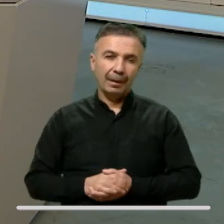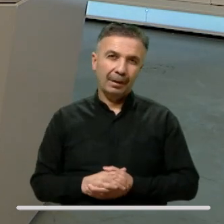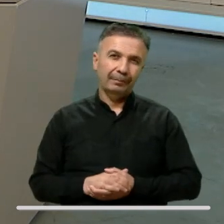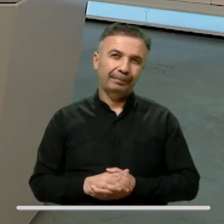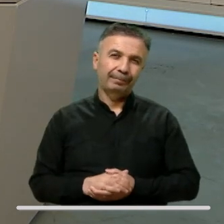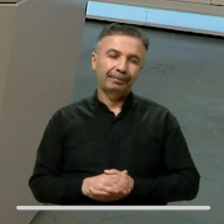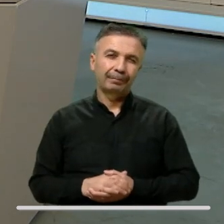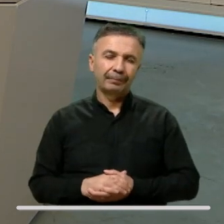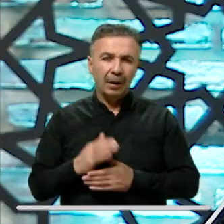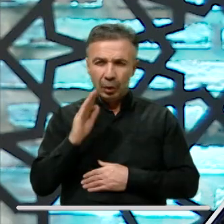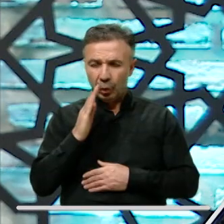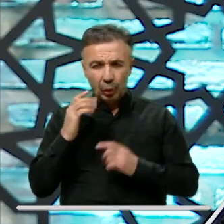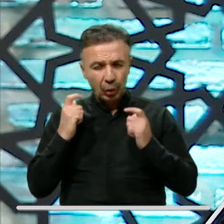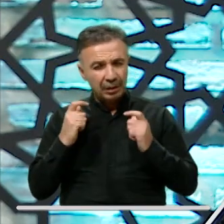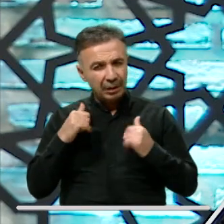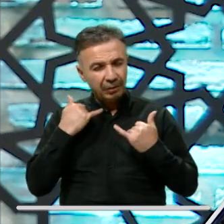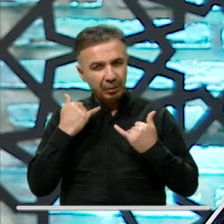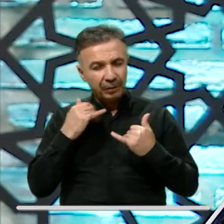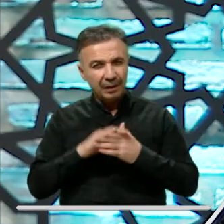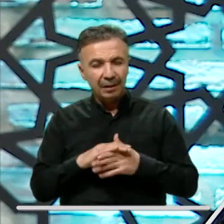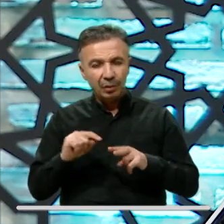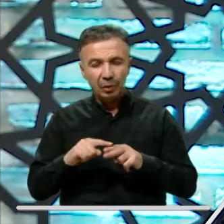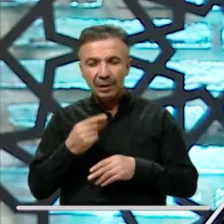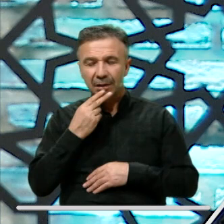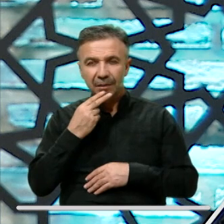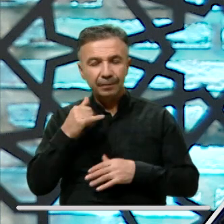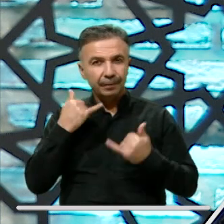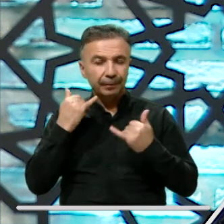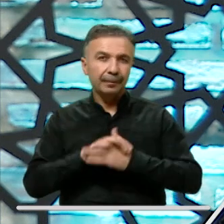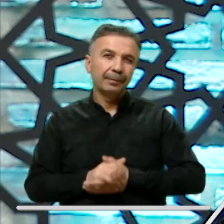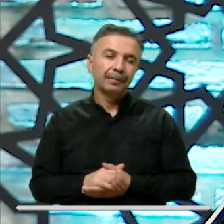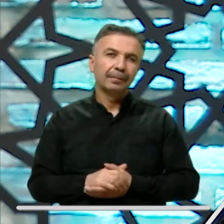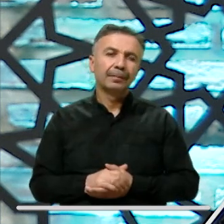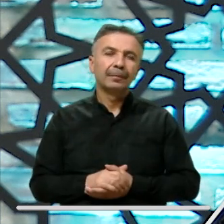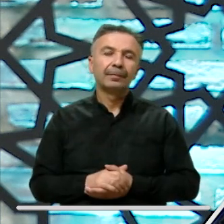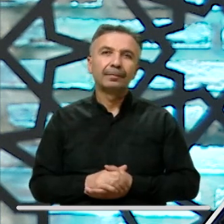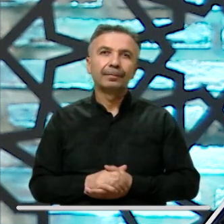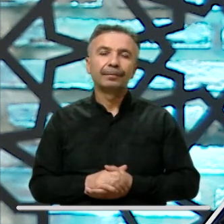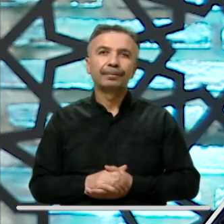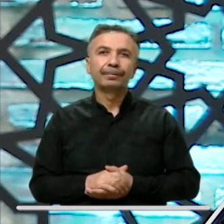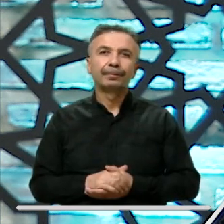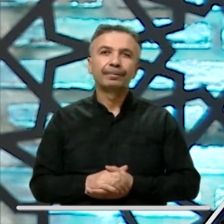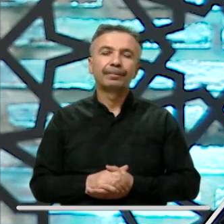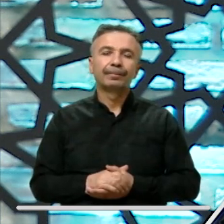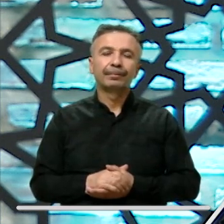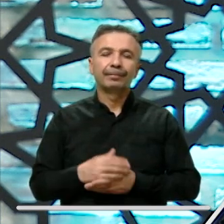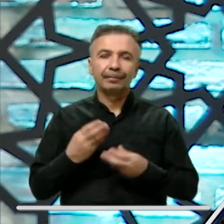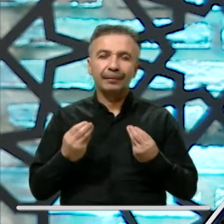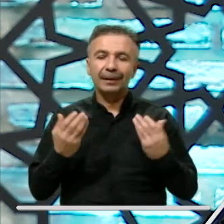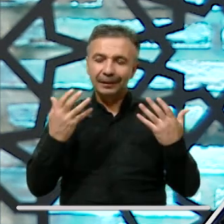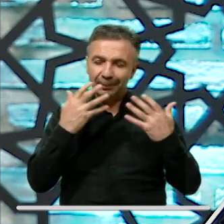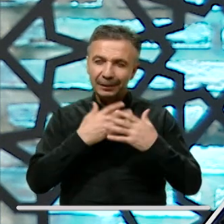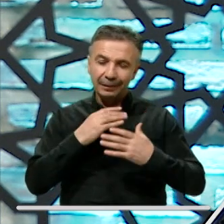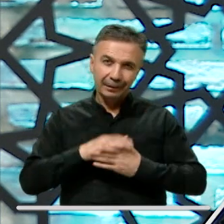anlaşılmıştır. Kocaeli'den bir telefonumuz var. Nurselen Hanım telefon attığımızda. Hoş geldiniz. Alo. Alo. İyi akşamlar. Sağ olun,